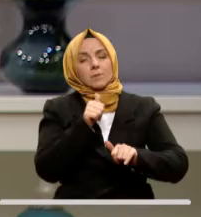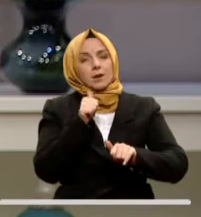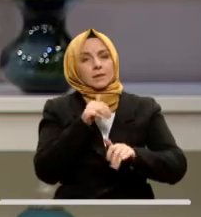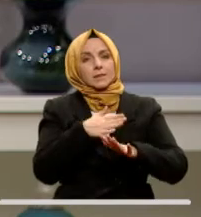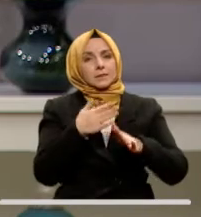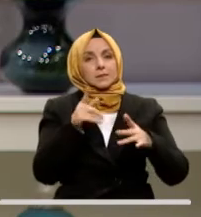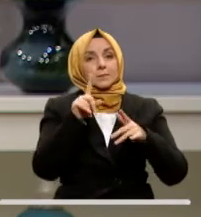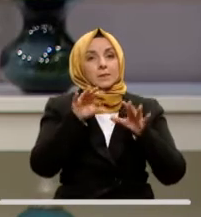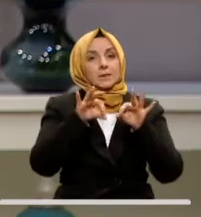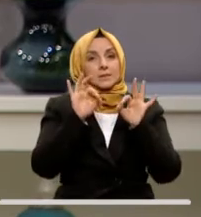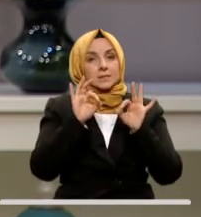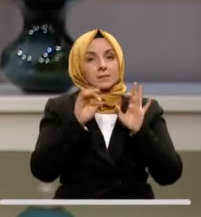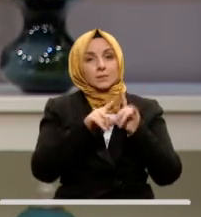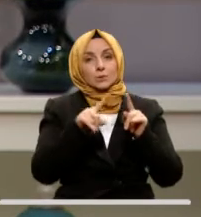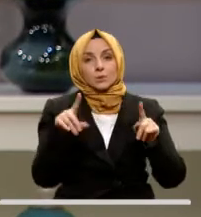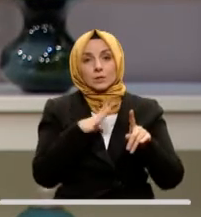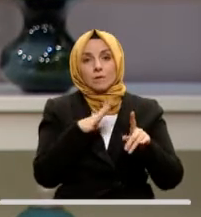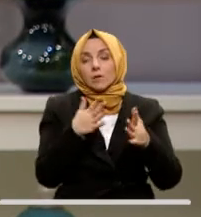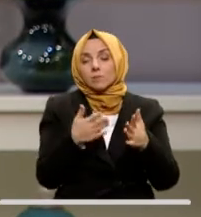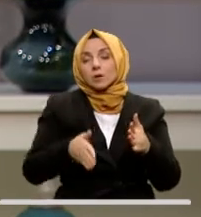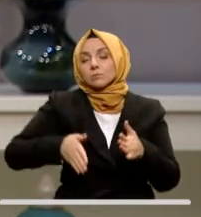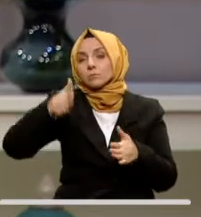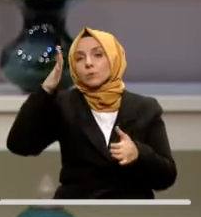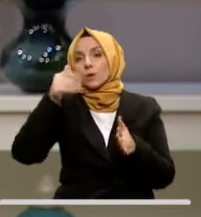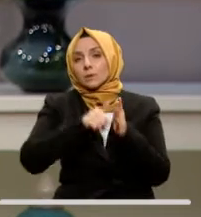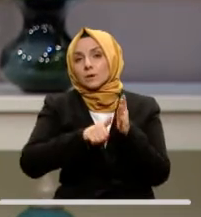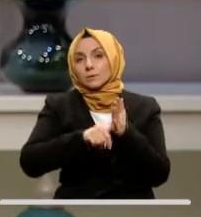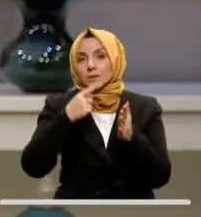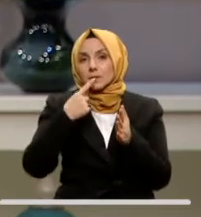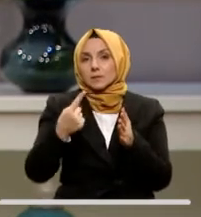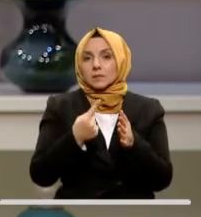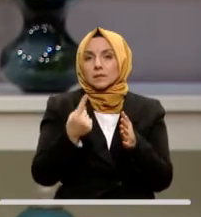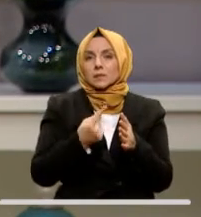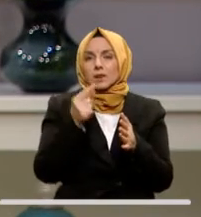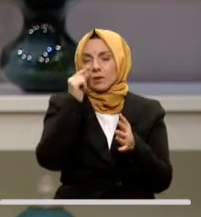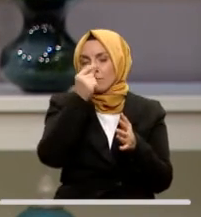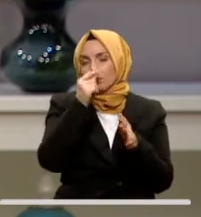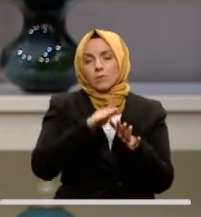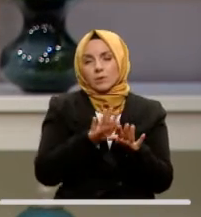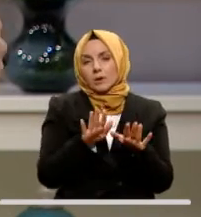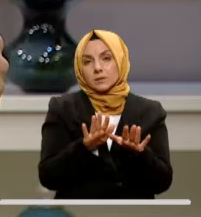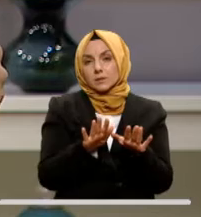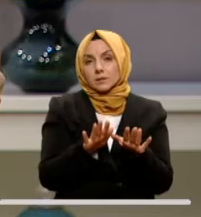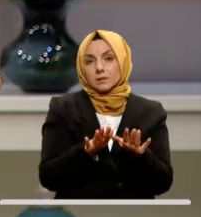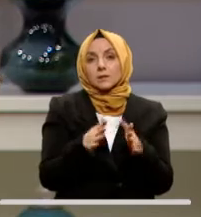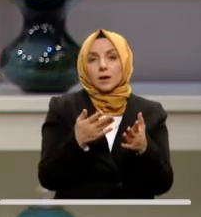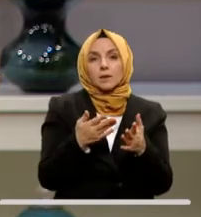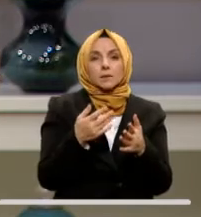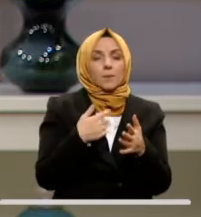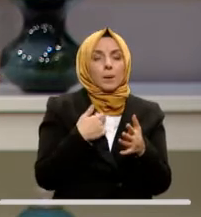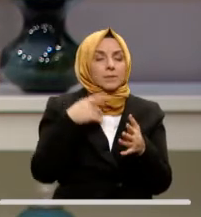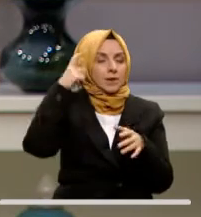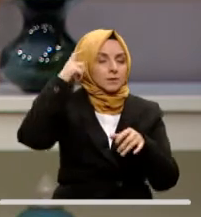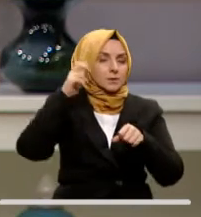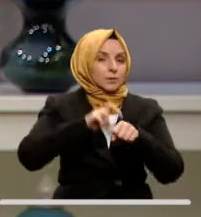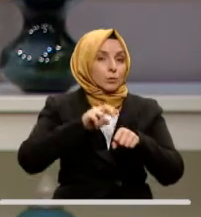süreci var yani Mesela duvar takvimi dediğimiz şey basit bir şey değil gerçekten ben çocukluğumdan da hatırladım hatta biraz yaşın büyüdü çağlarda da